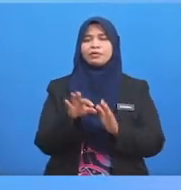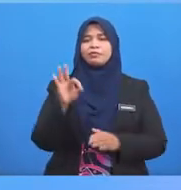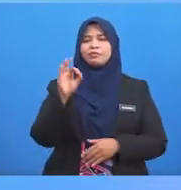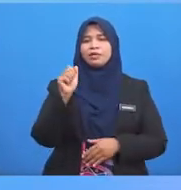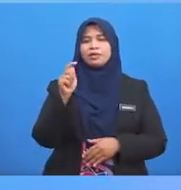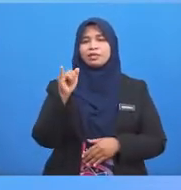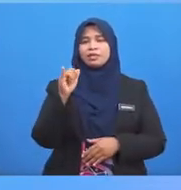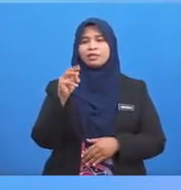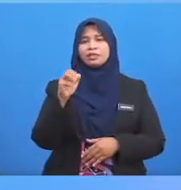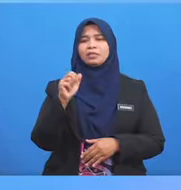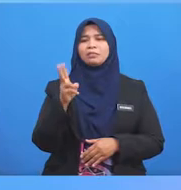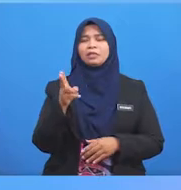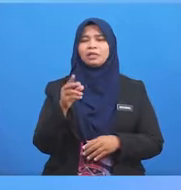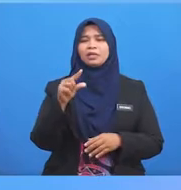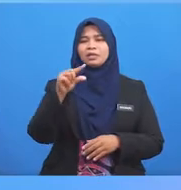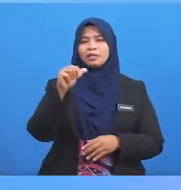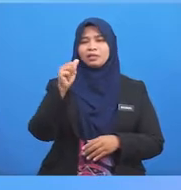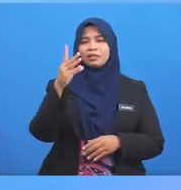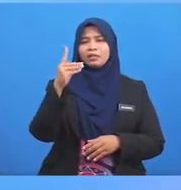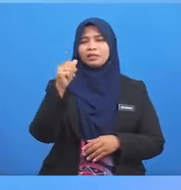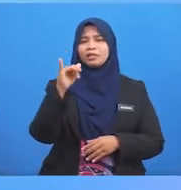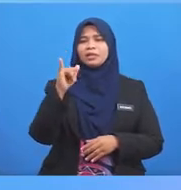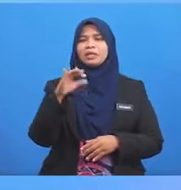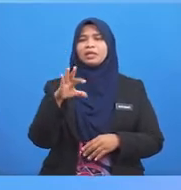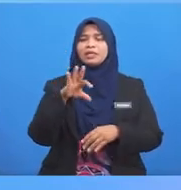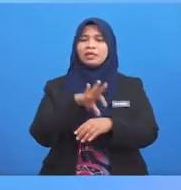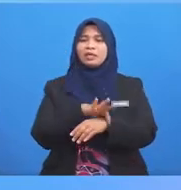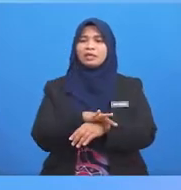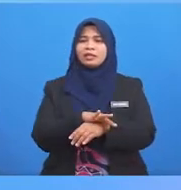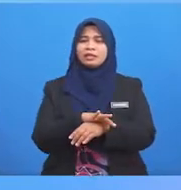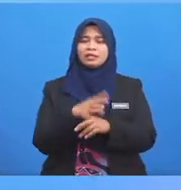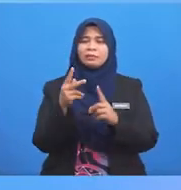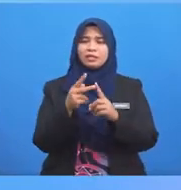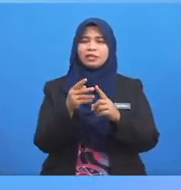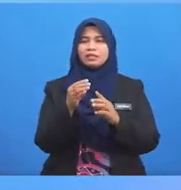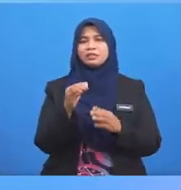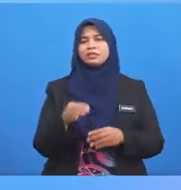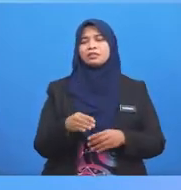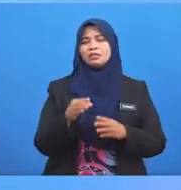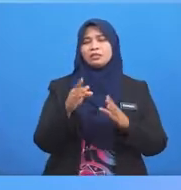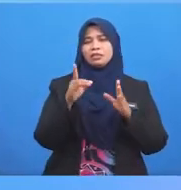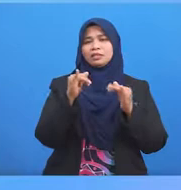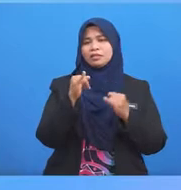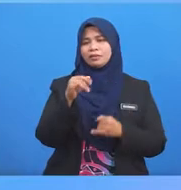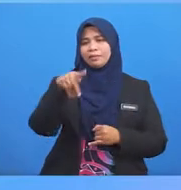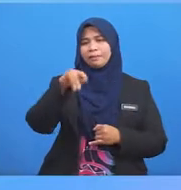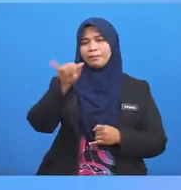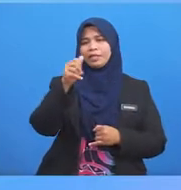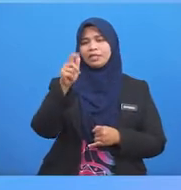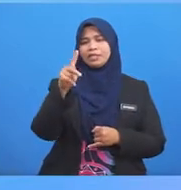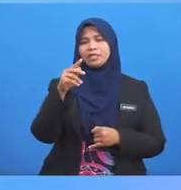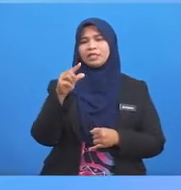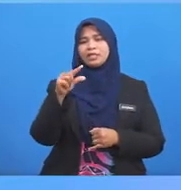Fatimah menggadaikan gelang tangannya kepada salah sebuah institusi pajak gadai